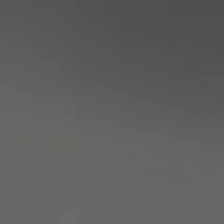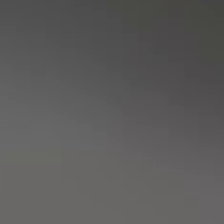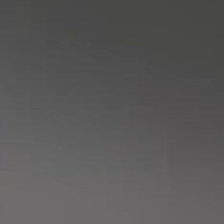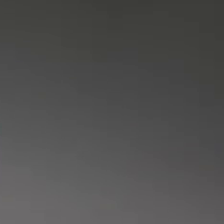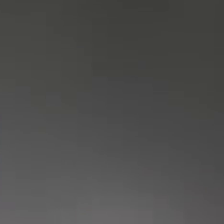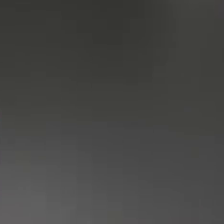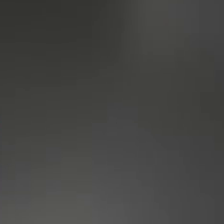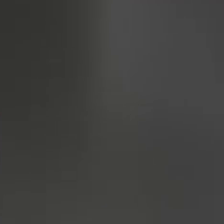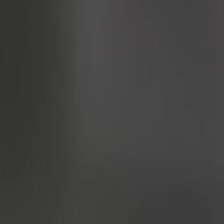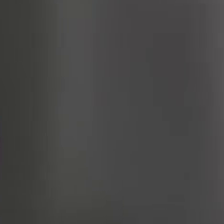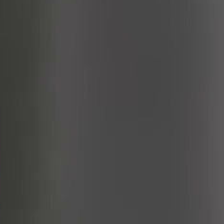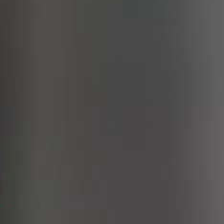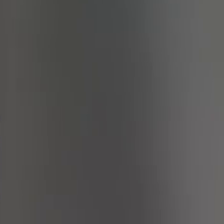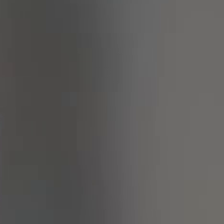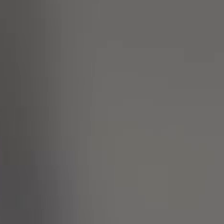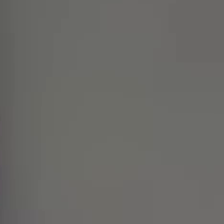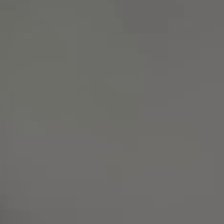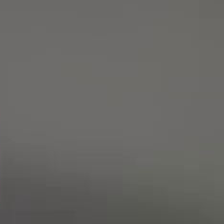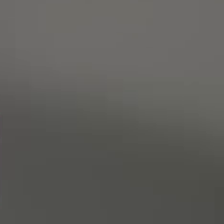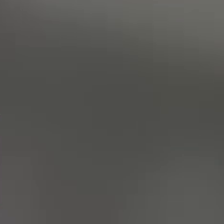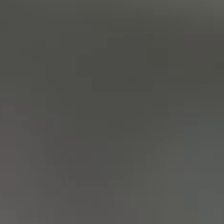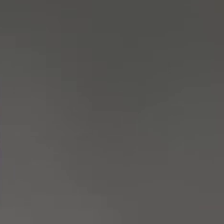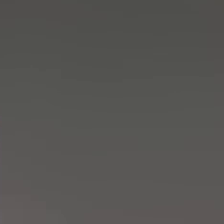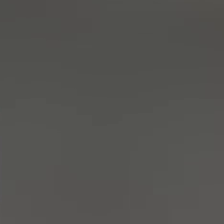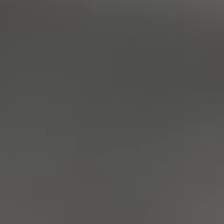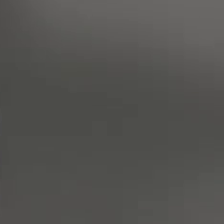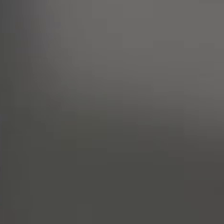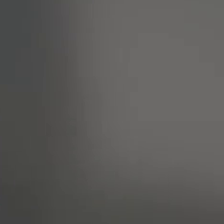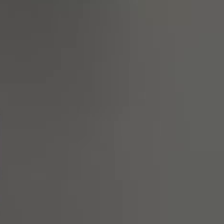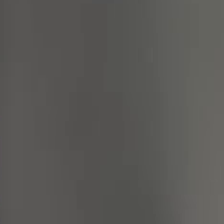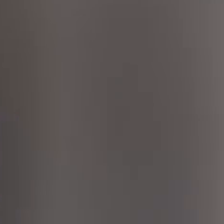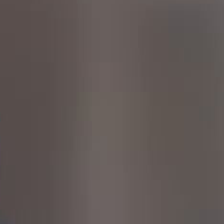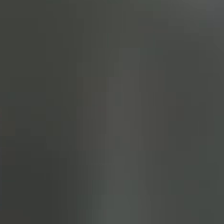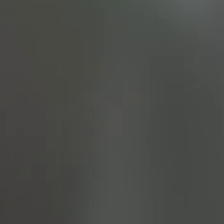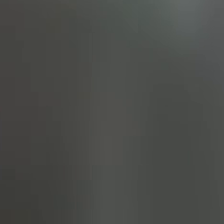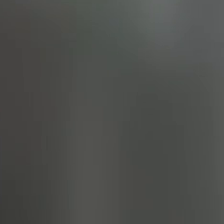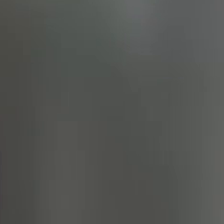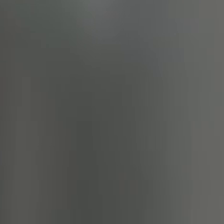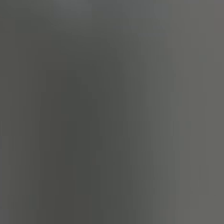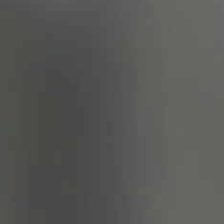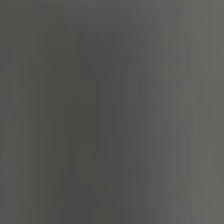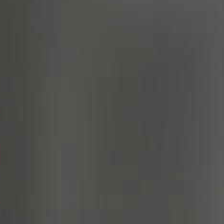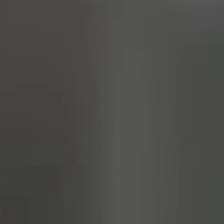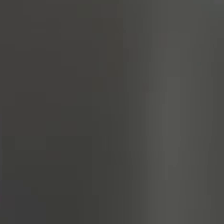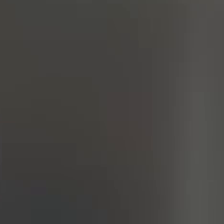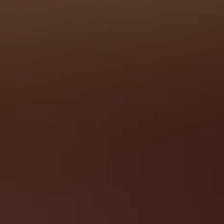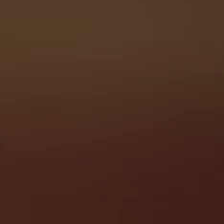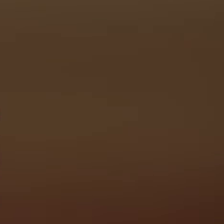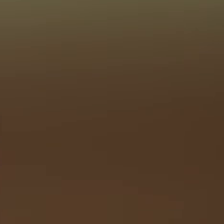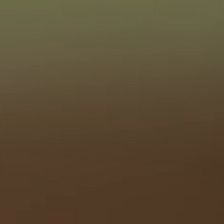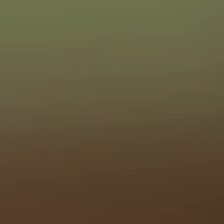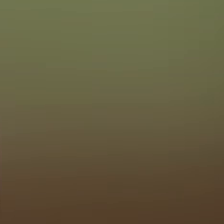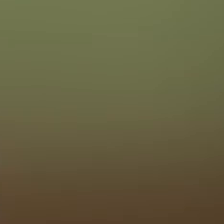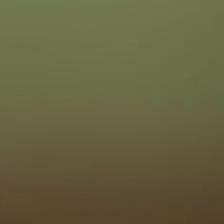Italia este răvășită de incendii, dar și de furtuni periculoase. În regiunea Lombardia, vijeliile au făcut prăpăd. O fată de 16 ani